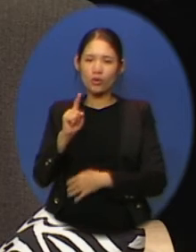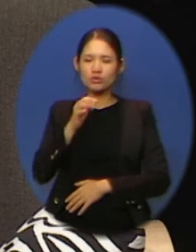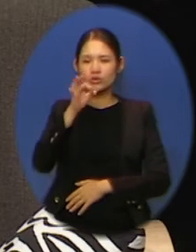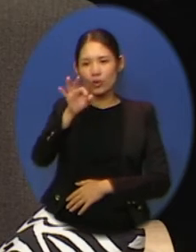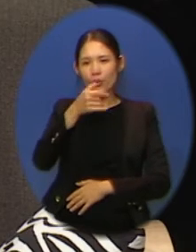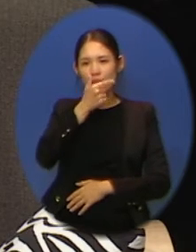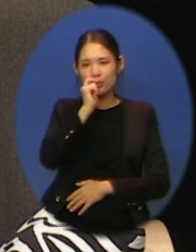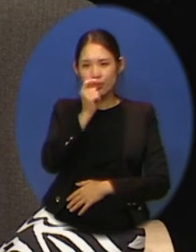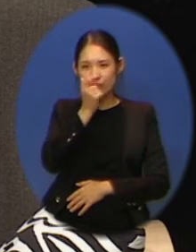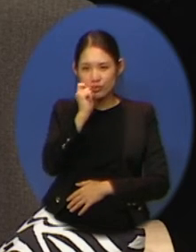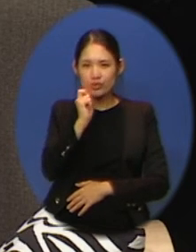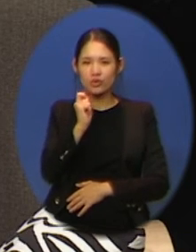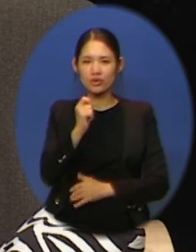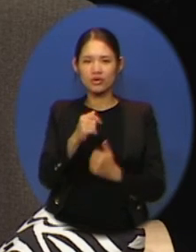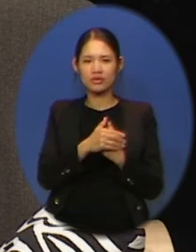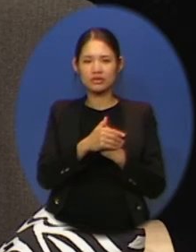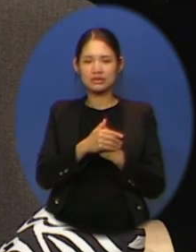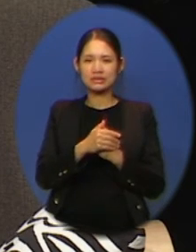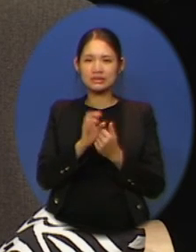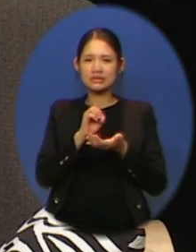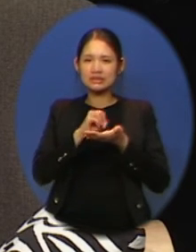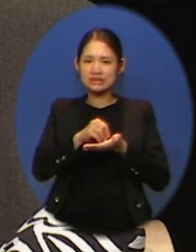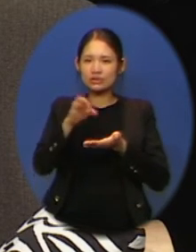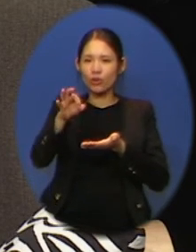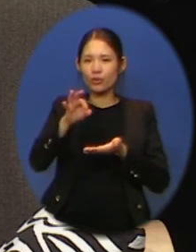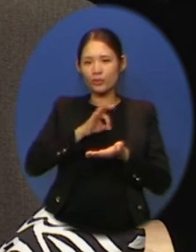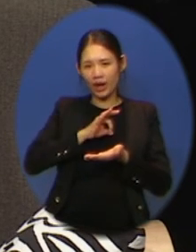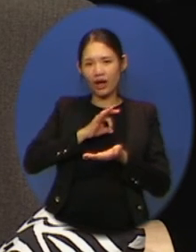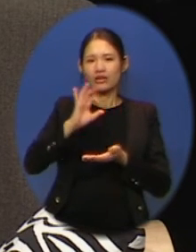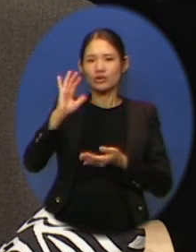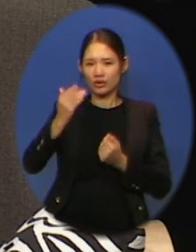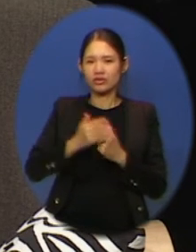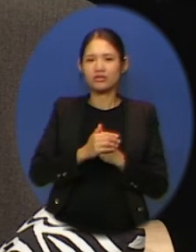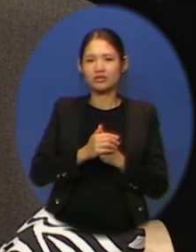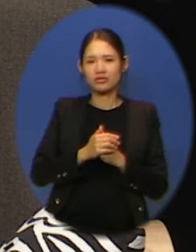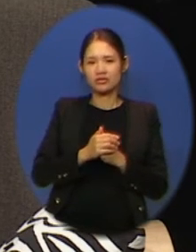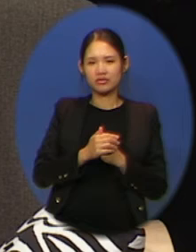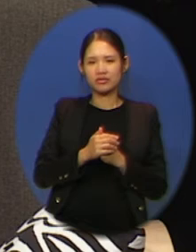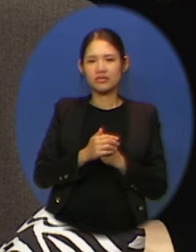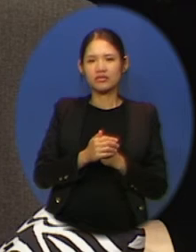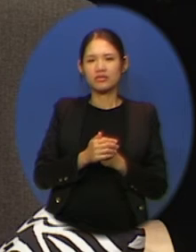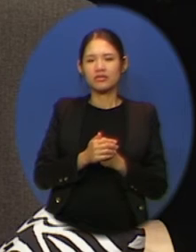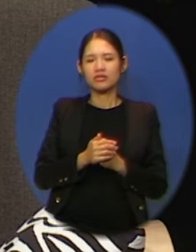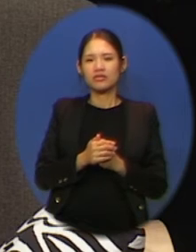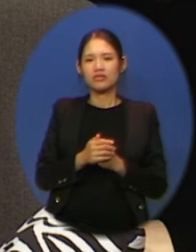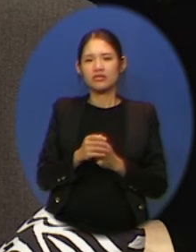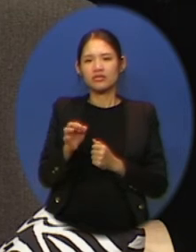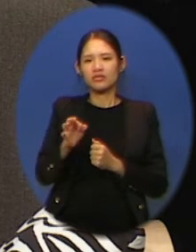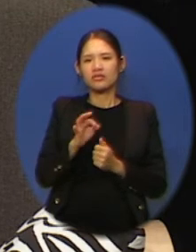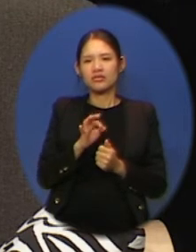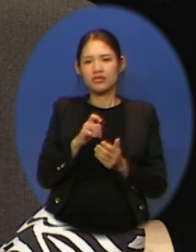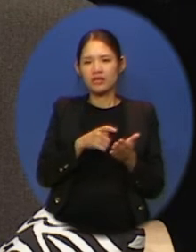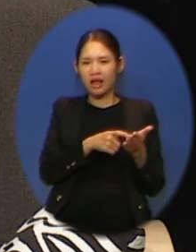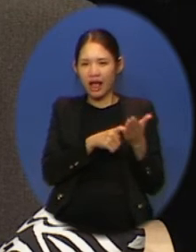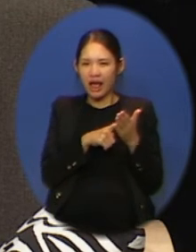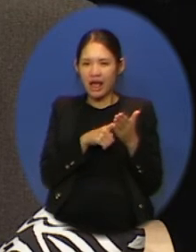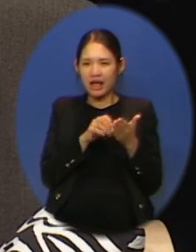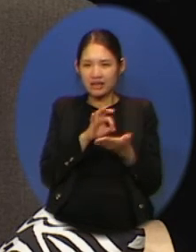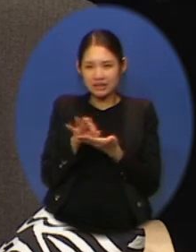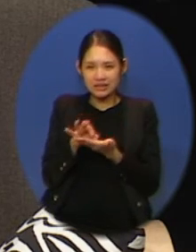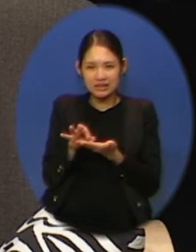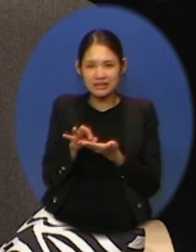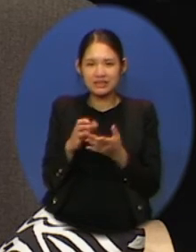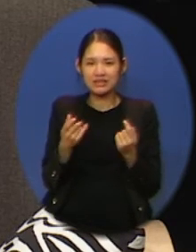모자라서 이제 등록금을 바꿨는데 예, 예. 한 푼을 애껴서 쓰잖아요. 네. 나랑 노래이라고